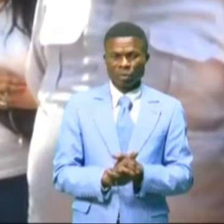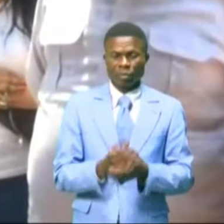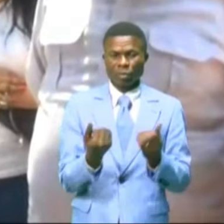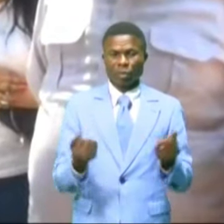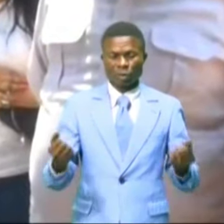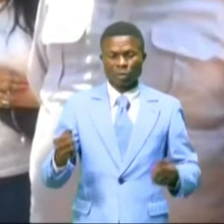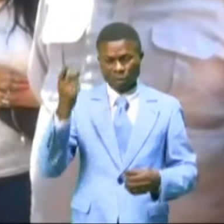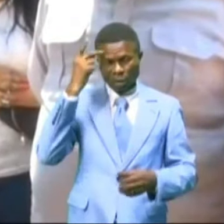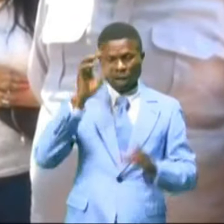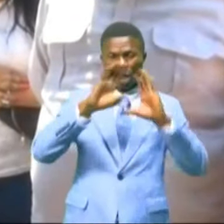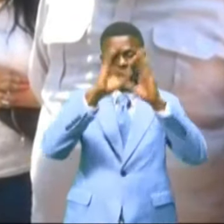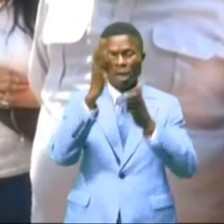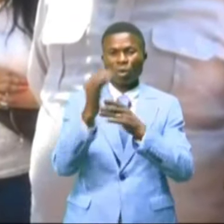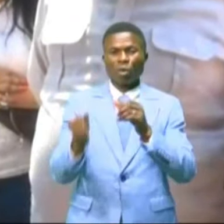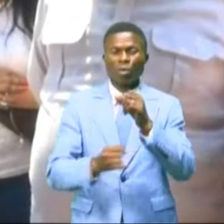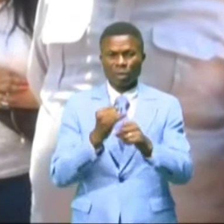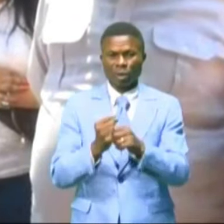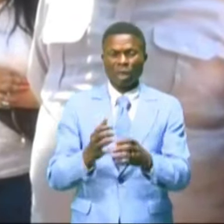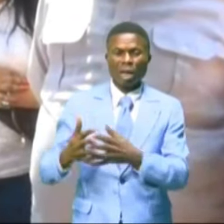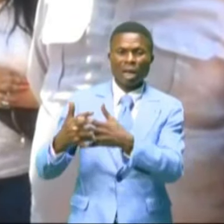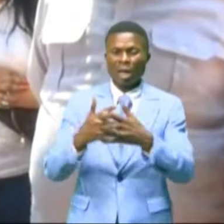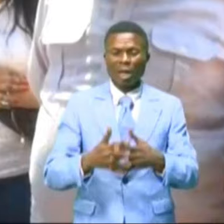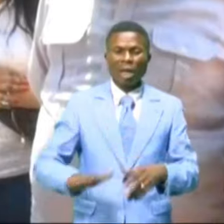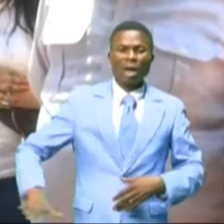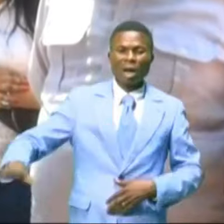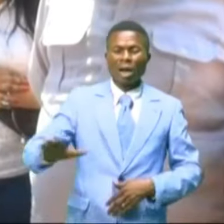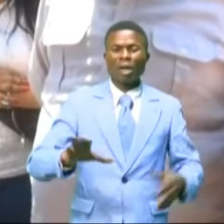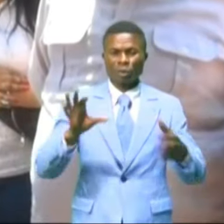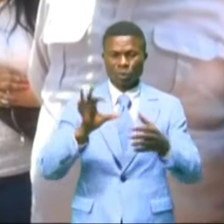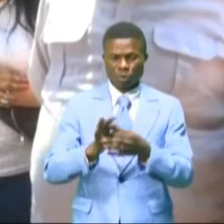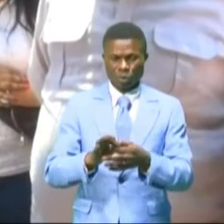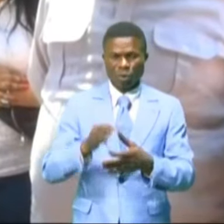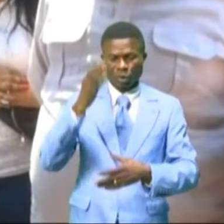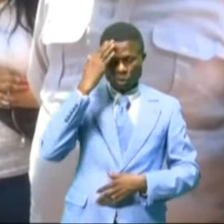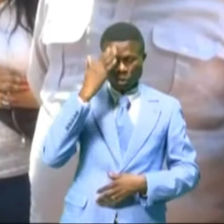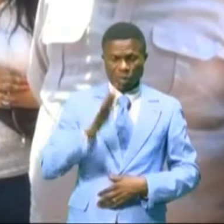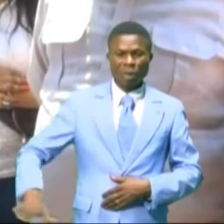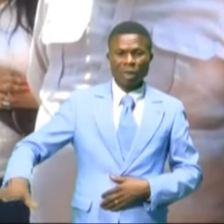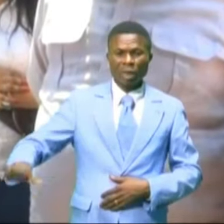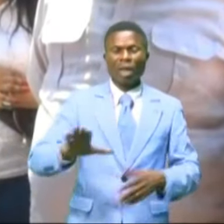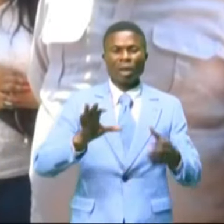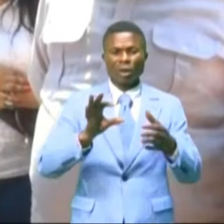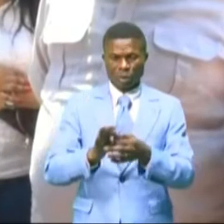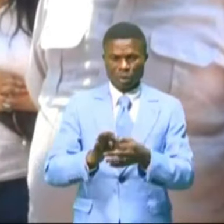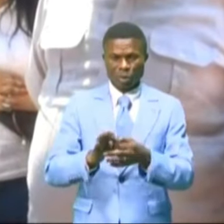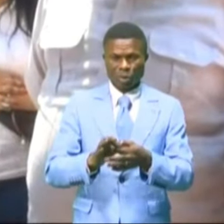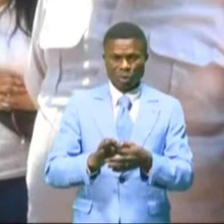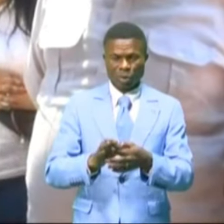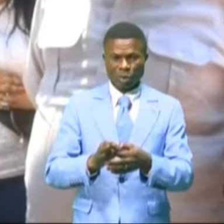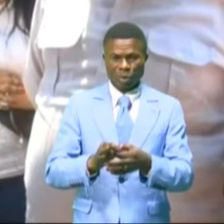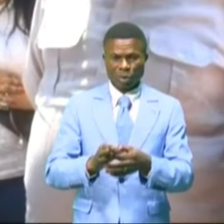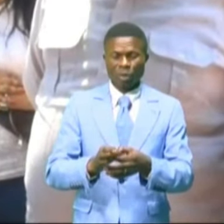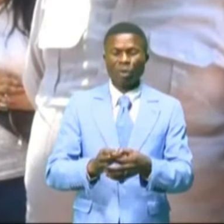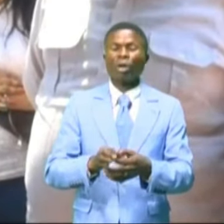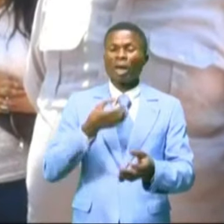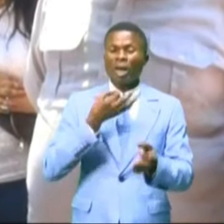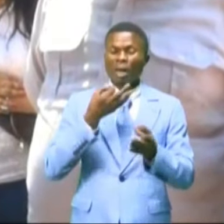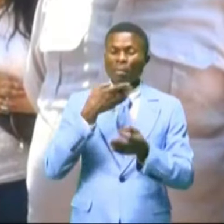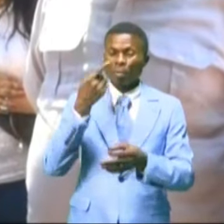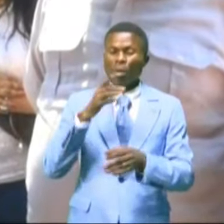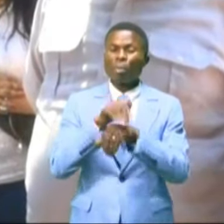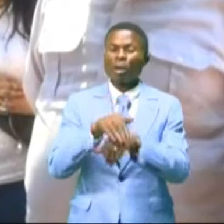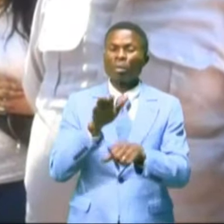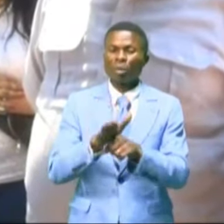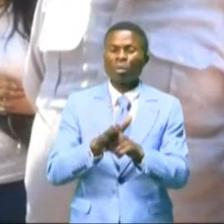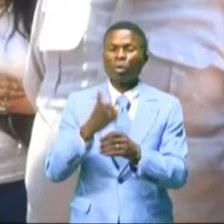internationale? Pourquoi les Nations Unies? Parce que nous savons que les Nations Unies peuvent user de sa position pour